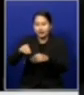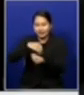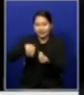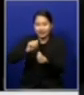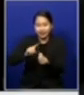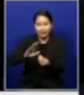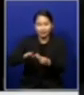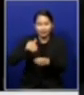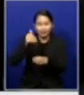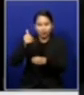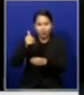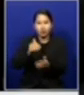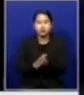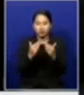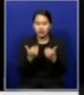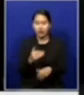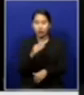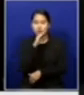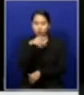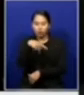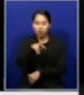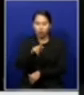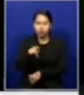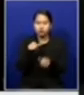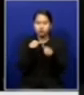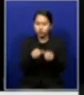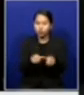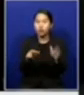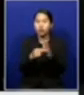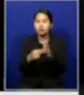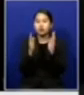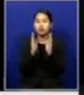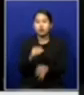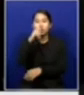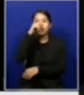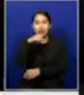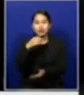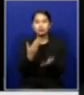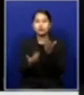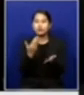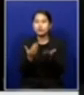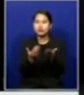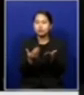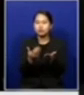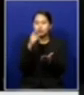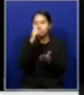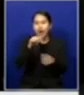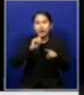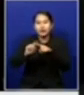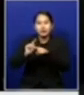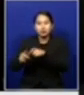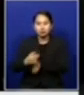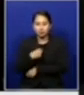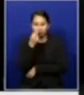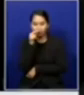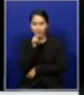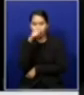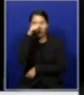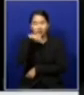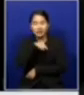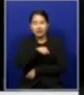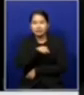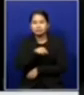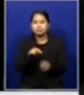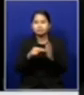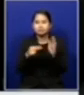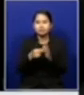ในเรื่องของพรก.ฉุกเฉินไว้คนไทยหรือว่าคนต่างชาติจะมองภาพพจน์ของประเทศไทยเป็นในลัก